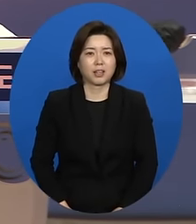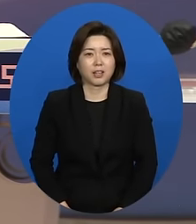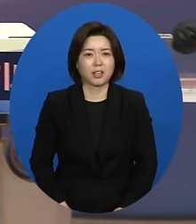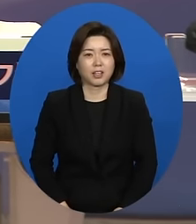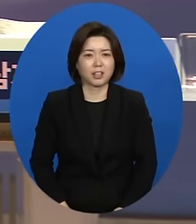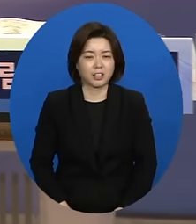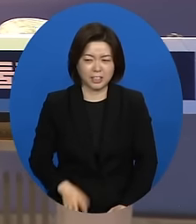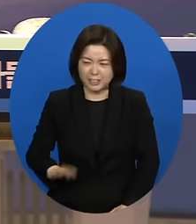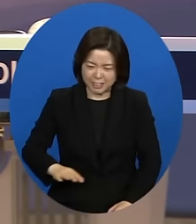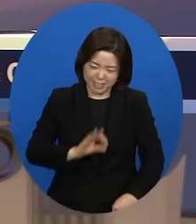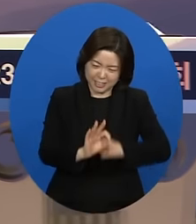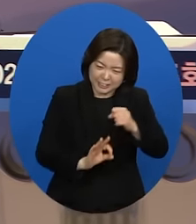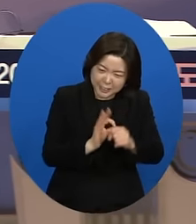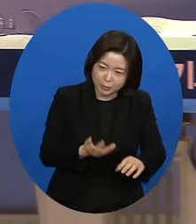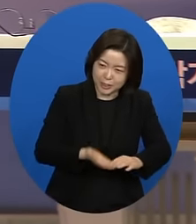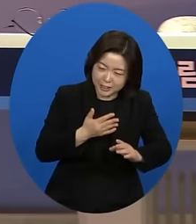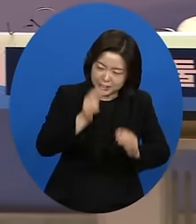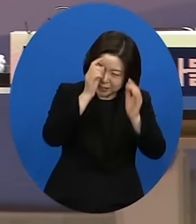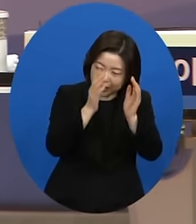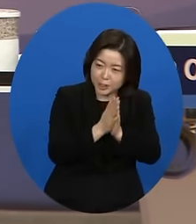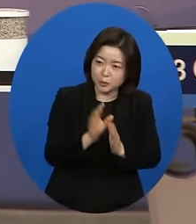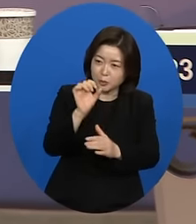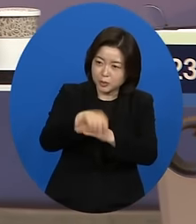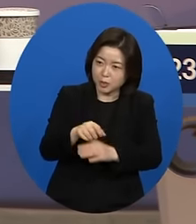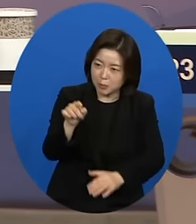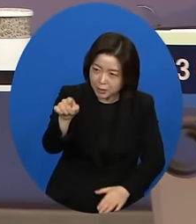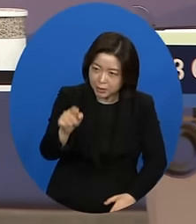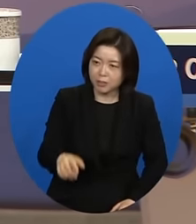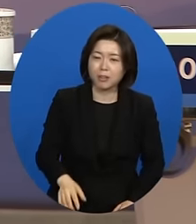내가 10년 이상 기도한 그 열매가